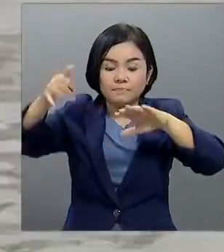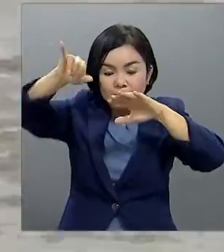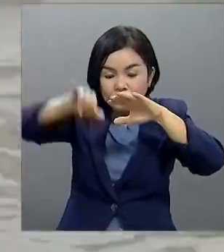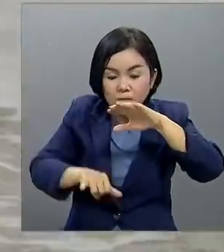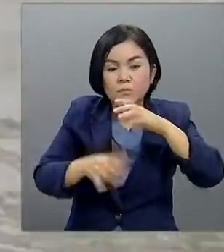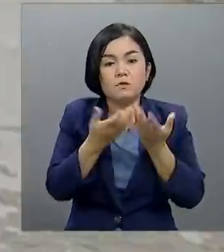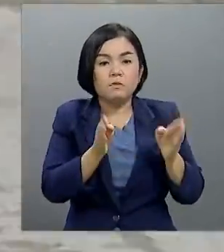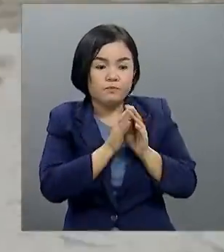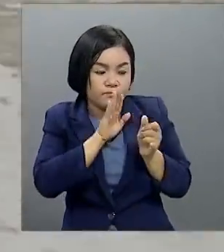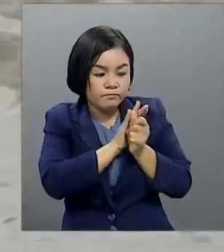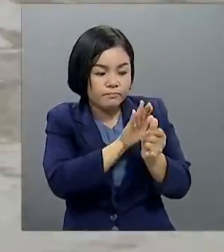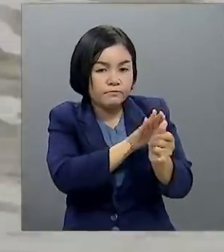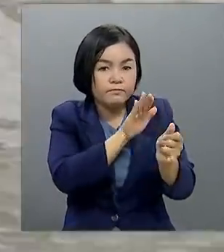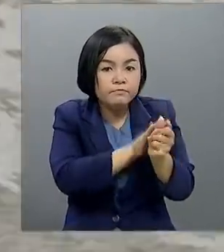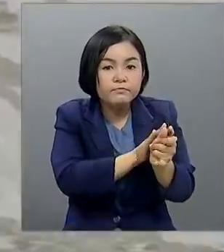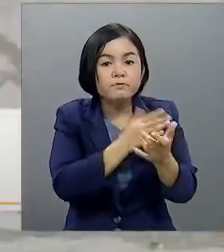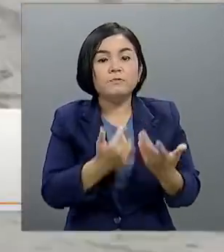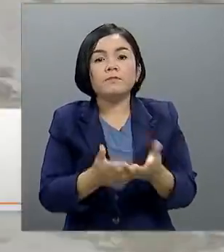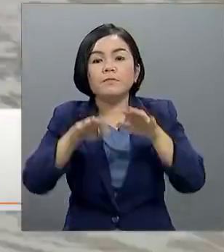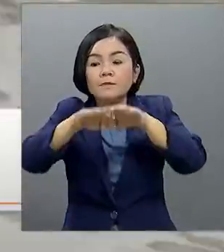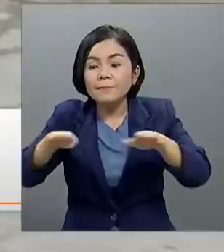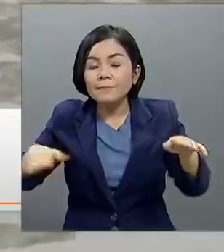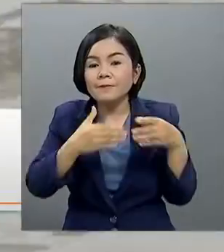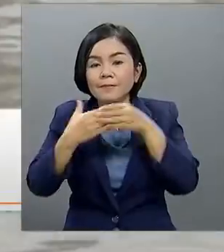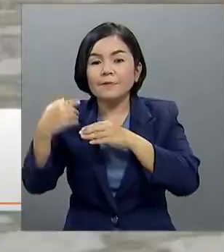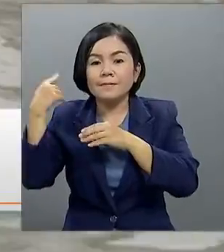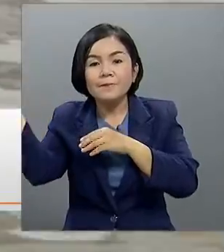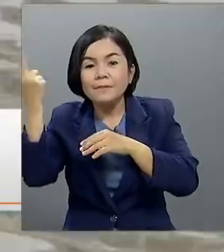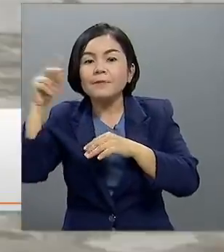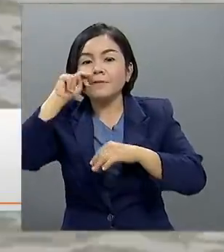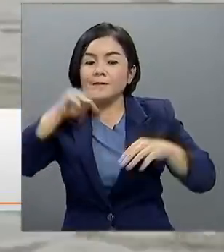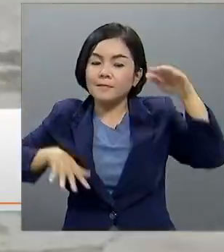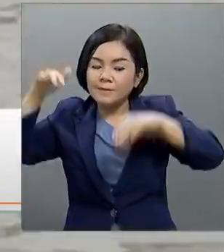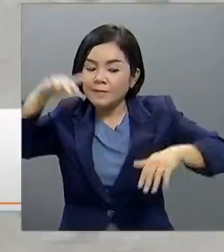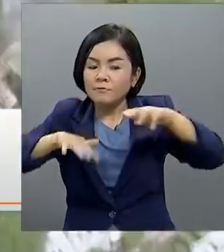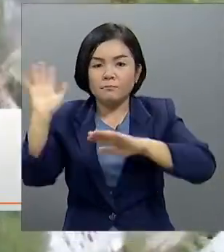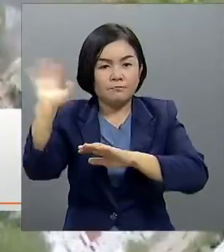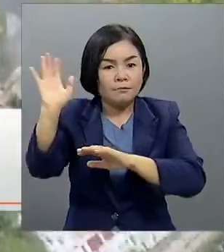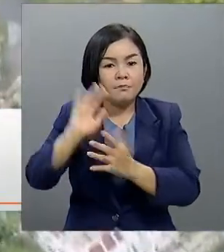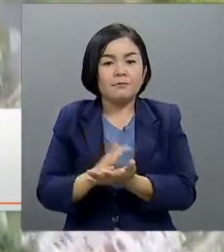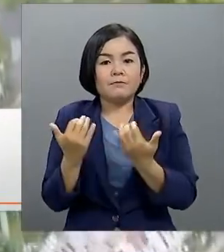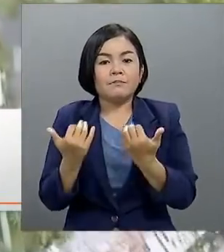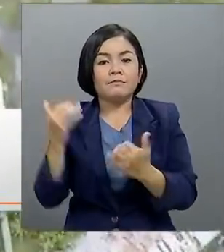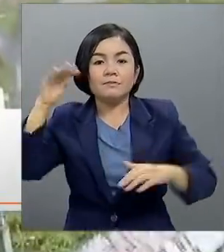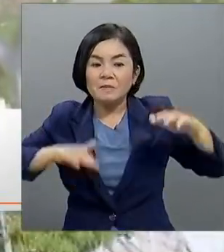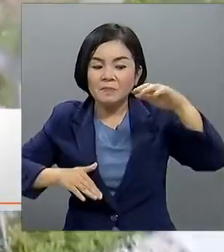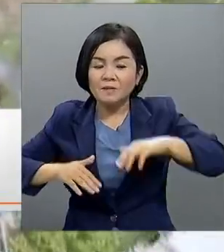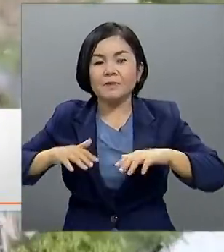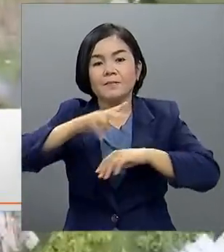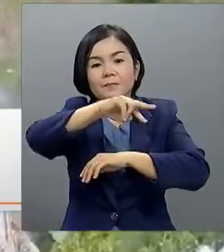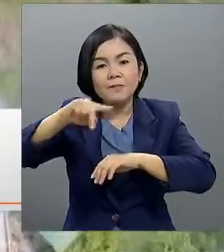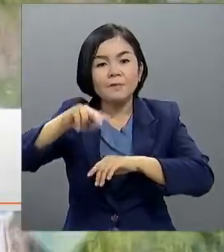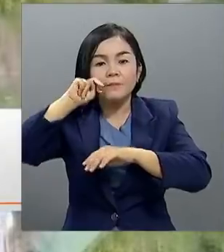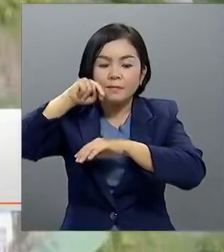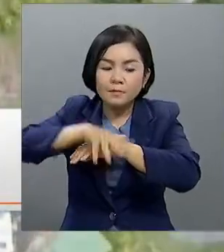กล้ชิดอย่าปล่อยให้เด็กชวนกันไปเล่นน้ำกันเองตามลำพังจริงๆช่วงนี้ก็ไม่ควรจะไปเล่นน้ำด้วยนะครับน้ำตกอะไรก็ปิดเหมือนกันเพรา